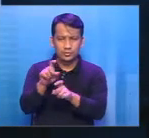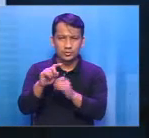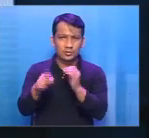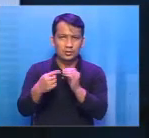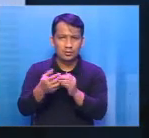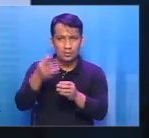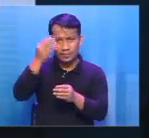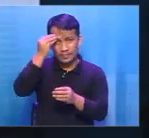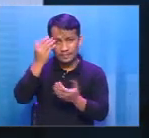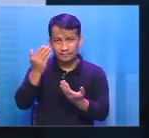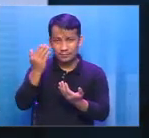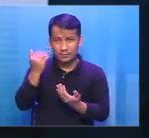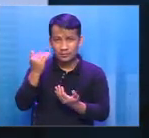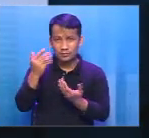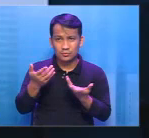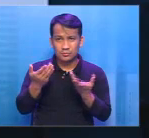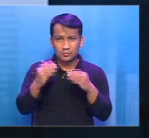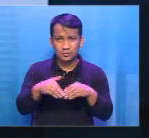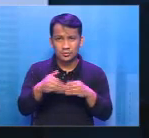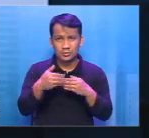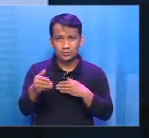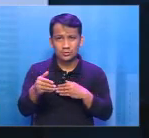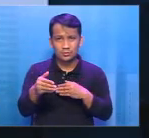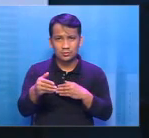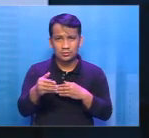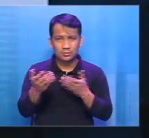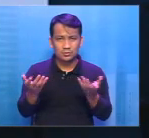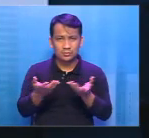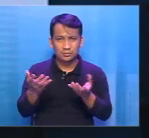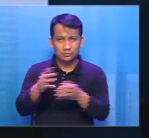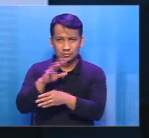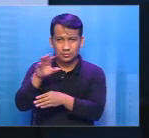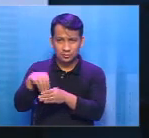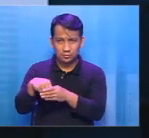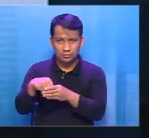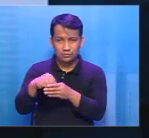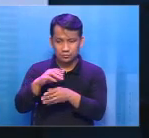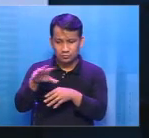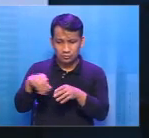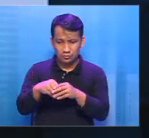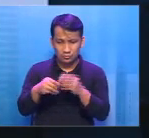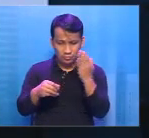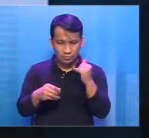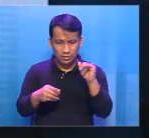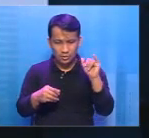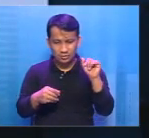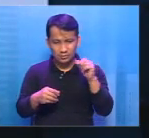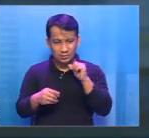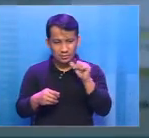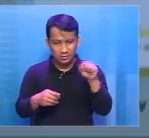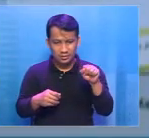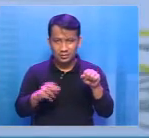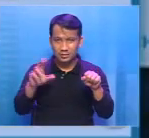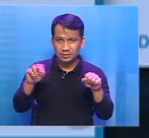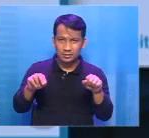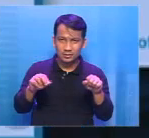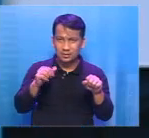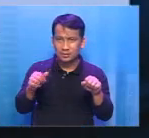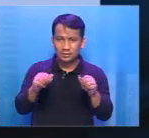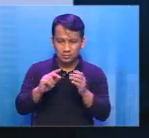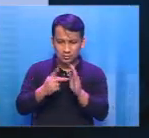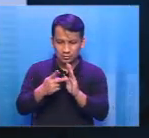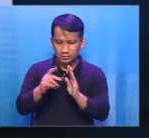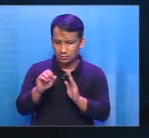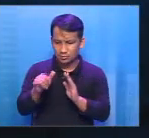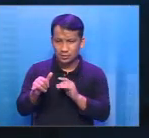mga learner, kung bibigyan ka ng pagkakataon, sasali ba kayo sa rally? Bakit oo o hindi ang sagot mo? Sa key to